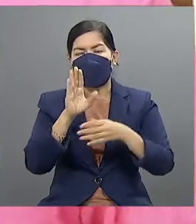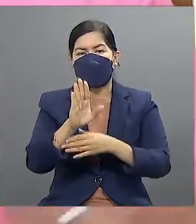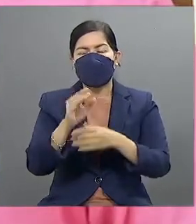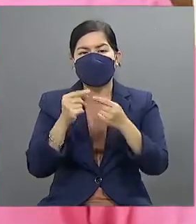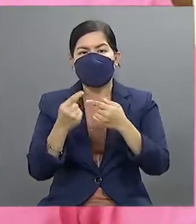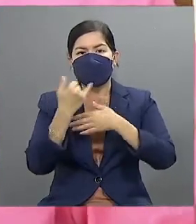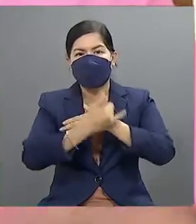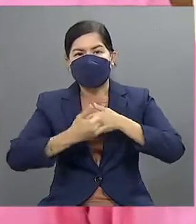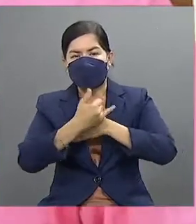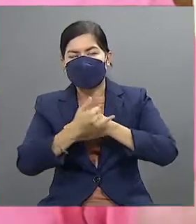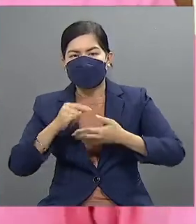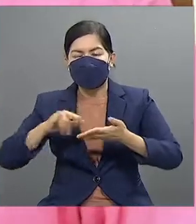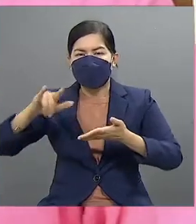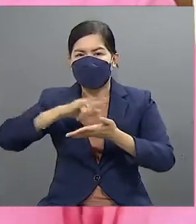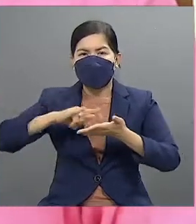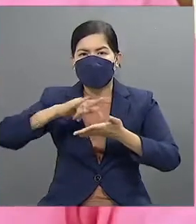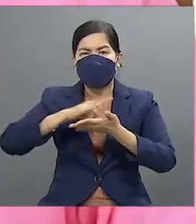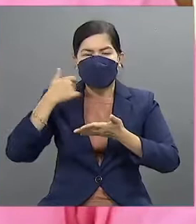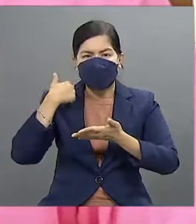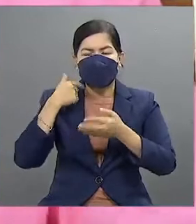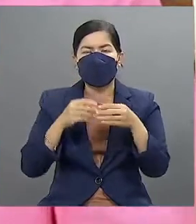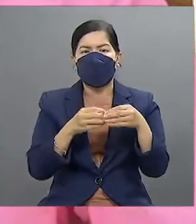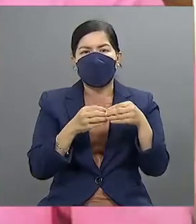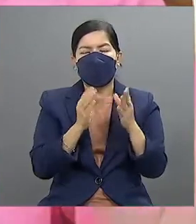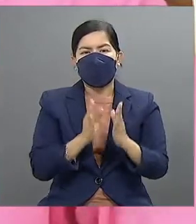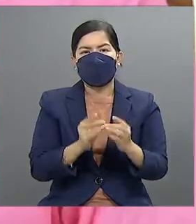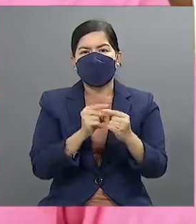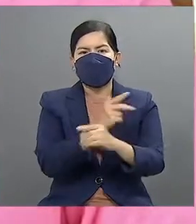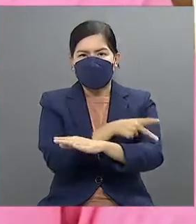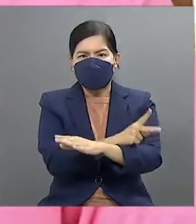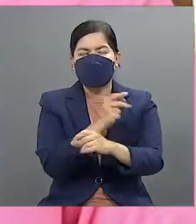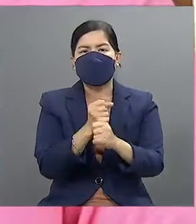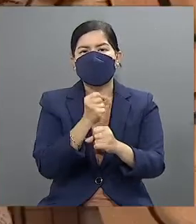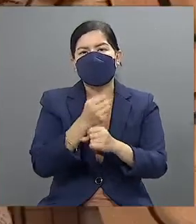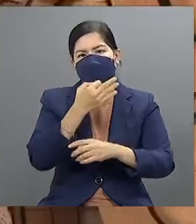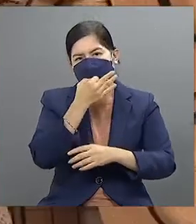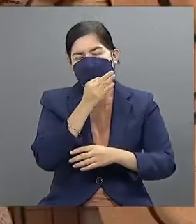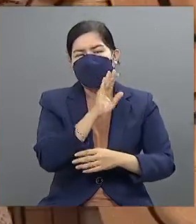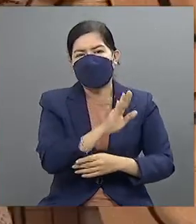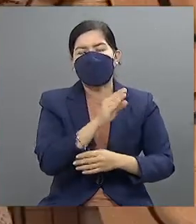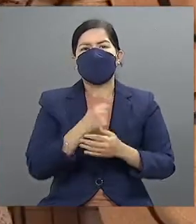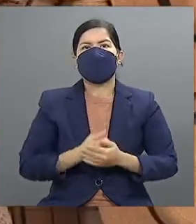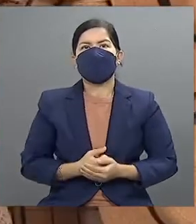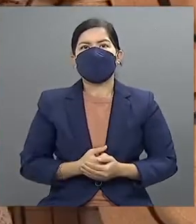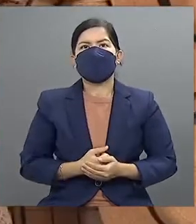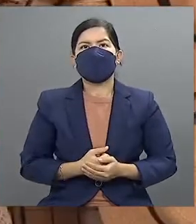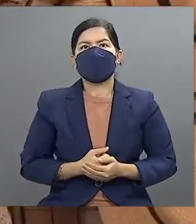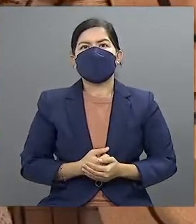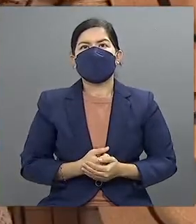ขาก็ได้ทำมาหากินจับจ่ายใช้สอยค้าขายนะครับธุรกิจจะได้ดำเนินต่อไป ภาวนาขออย่า